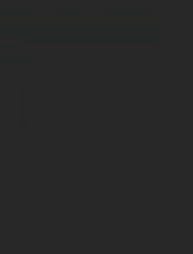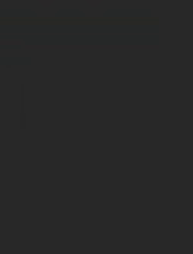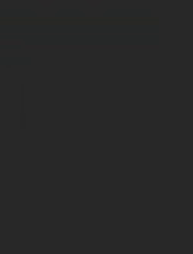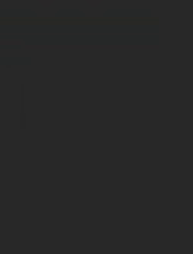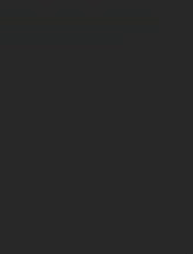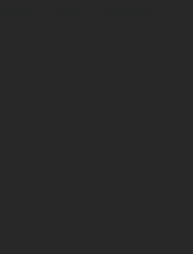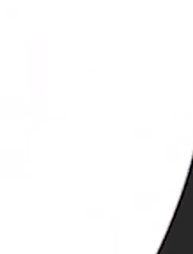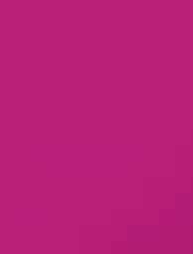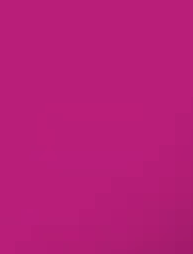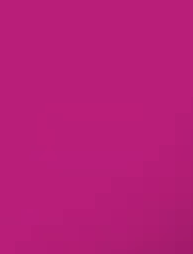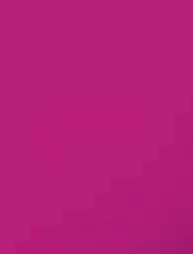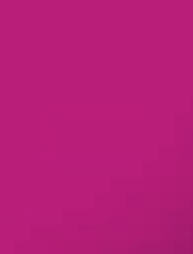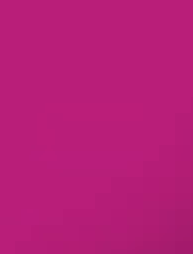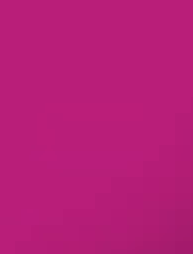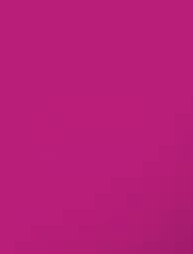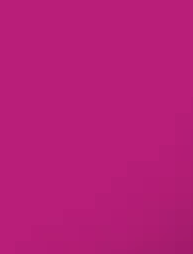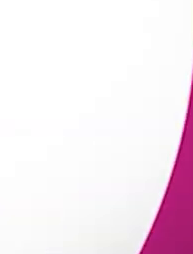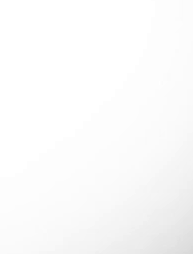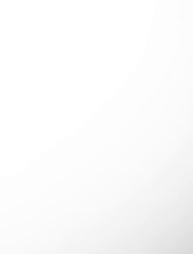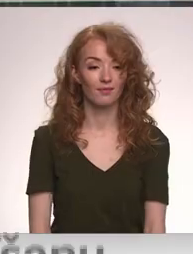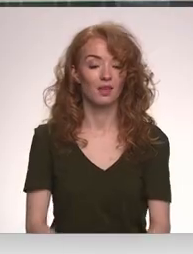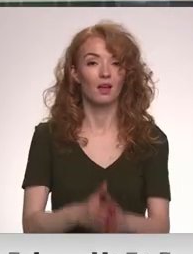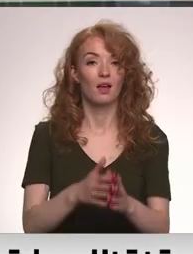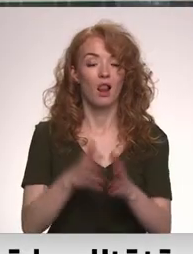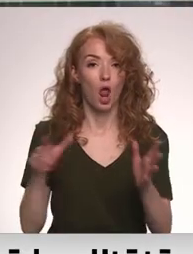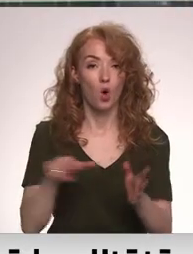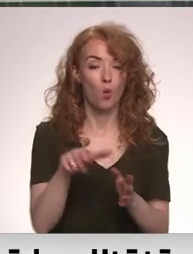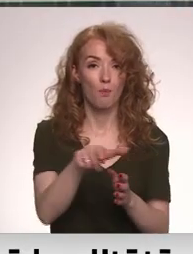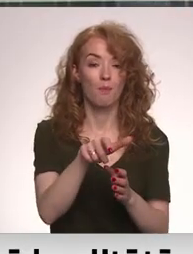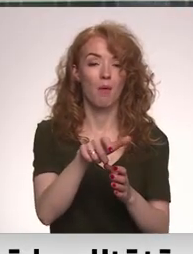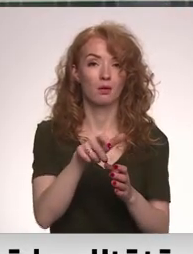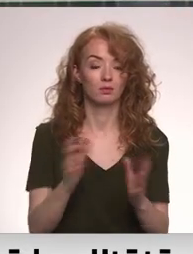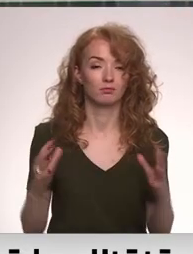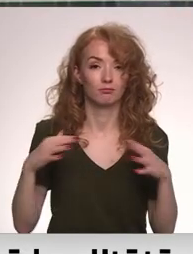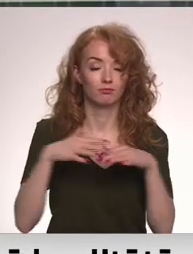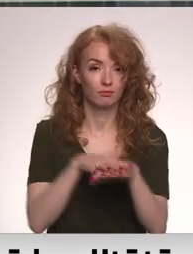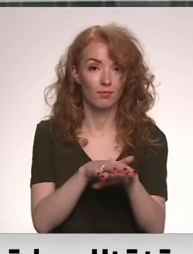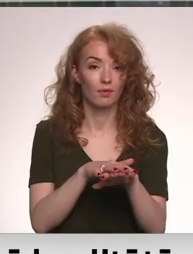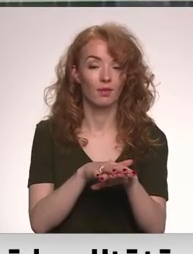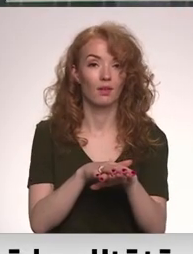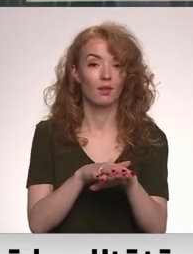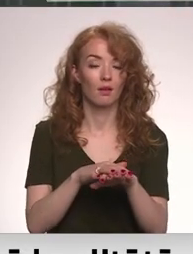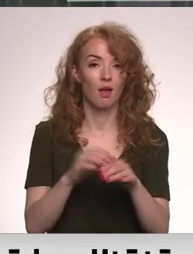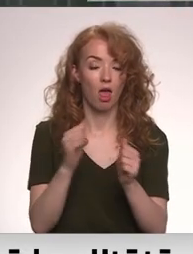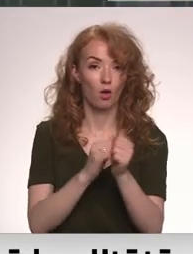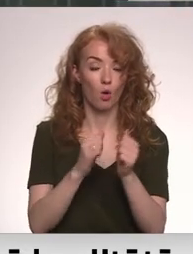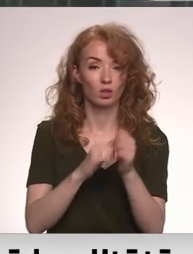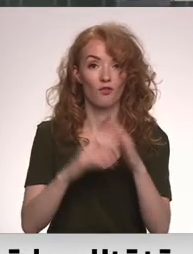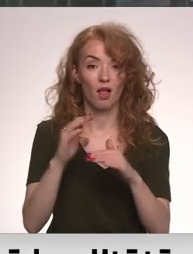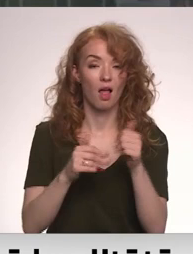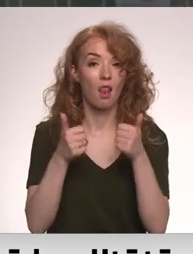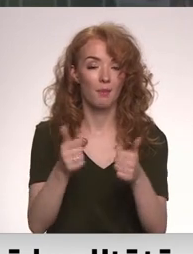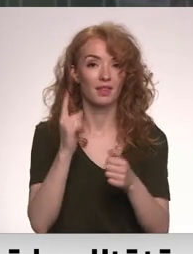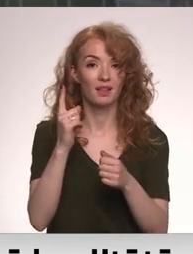Re, viss ēters ir te! Upju baseina apgabalā labā ekoloģiskajā kvalitātē ir